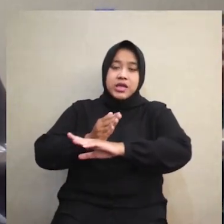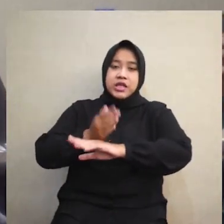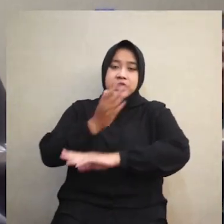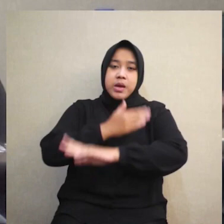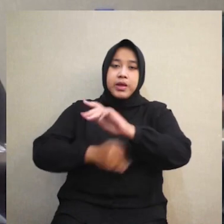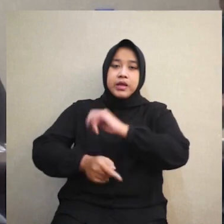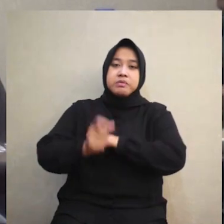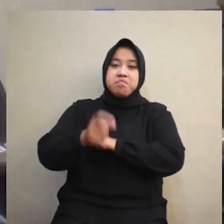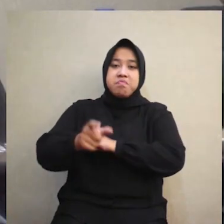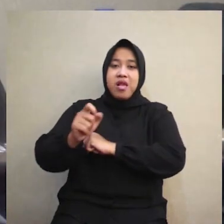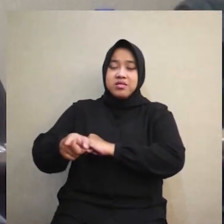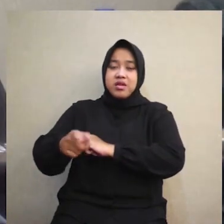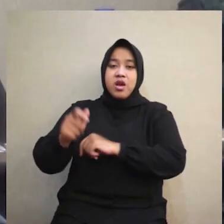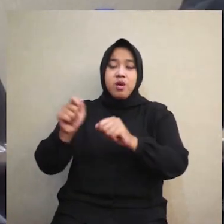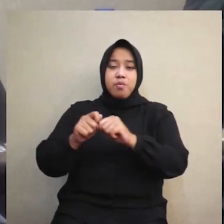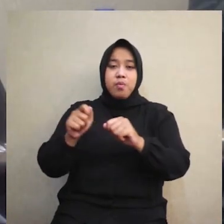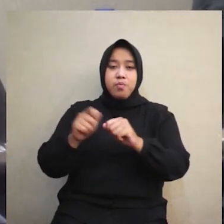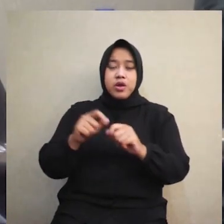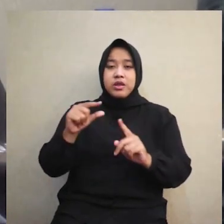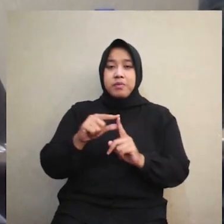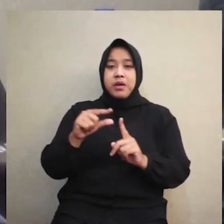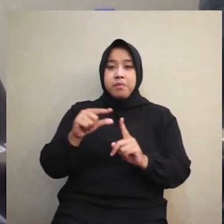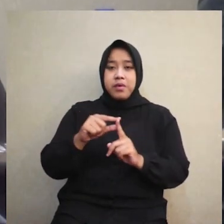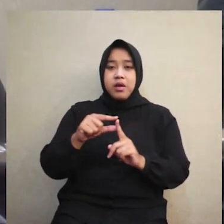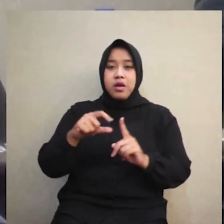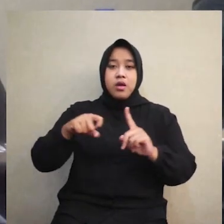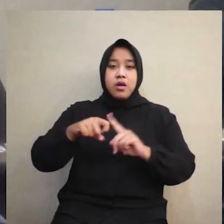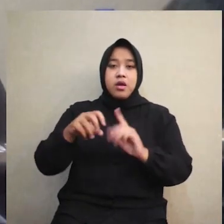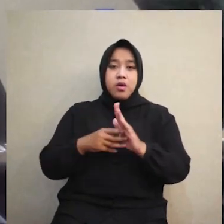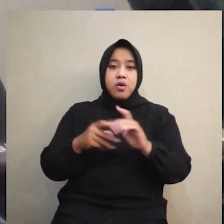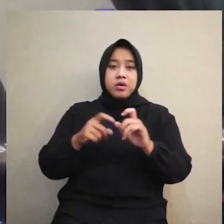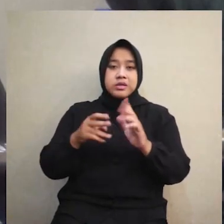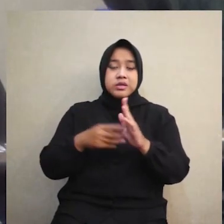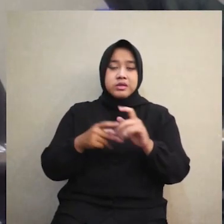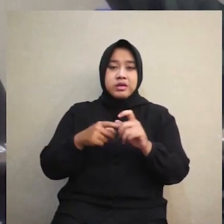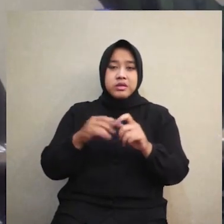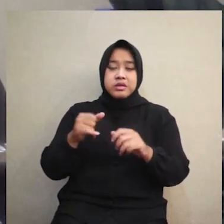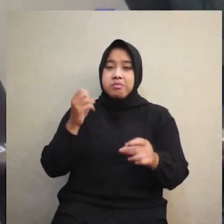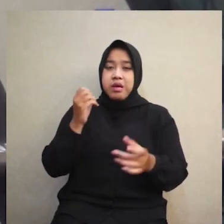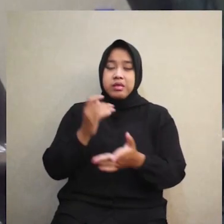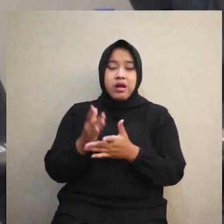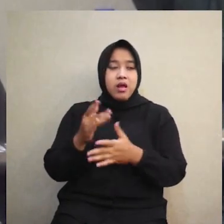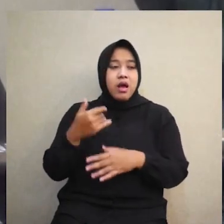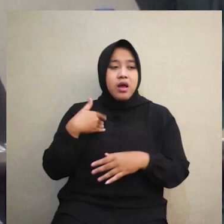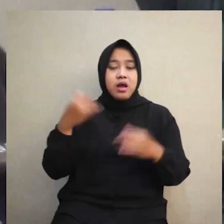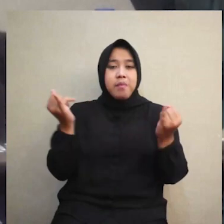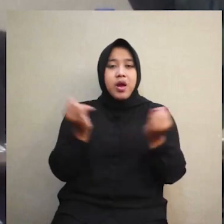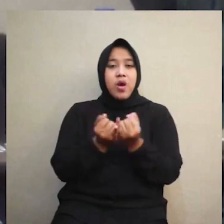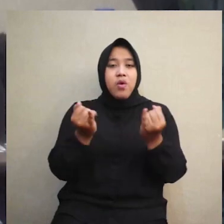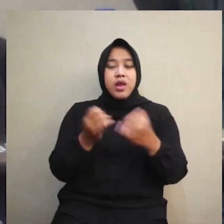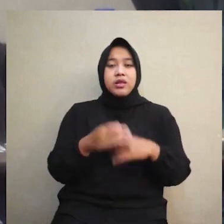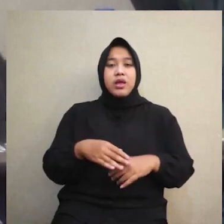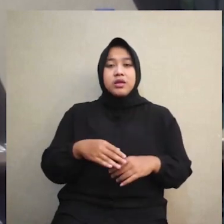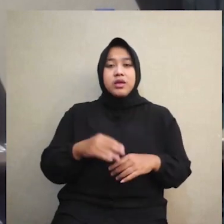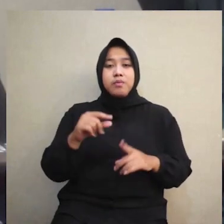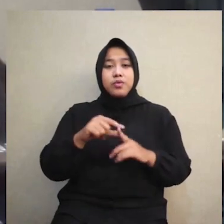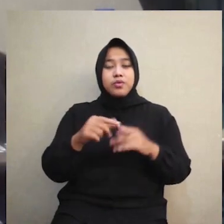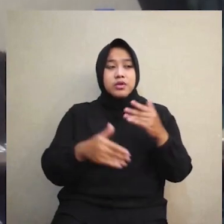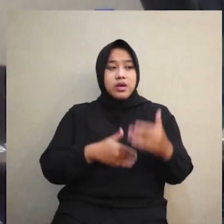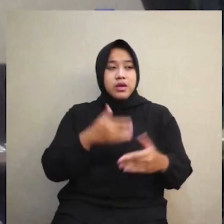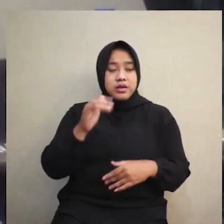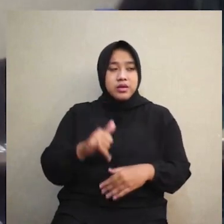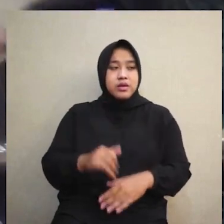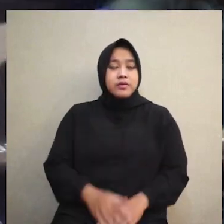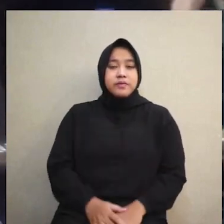itu mungkin yang membuat PP konsentrasi tidak jadi-jadi ya jadi ada perlawanan dari sektor private